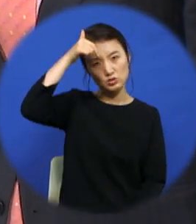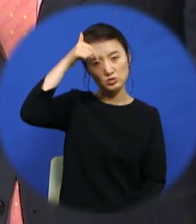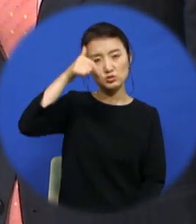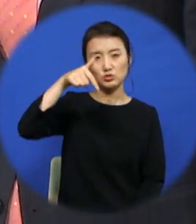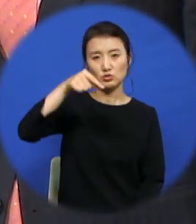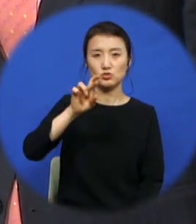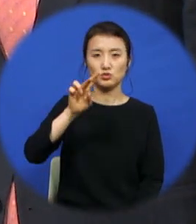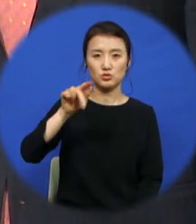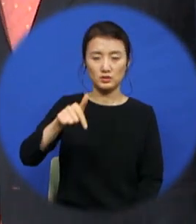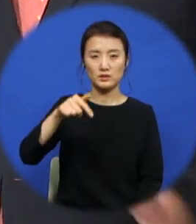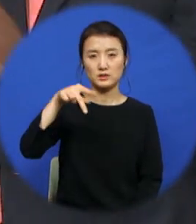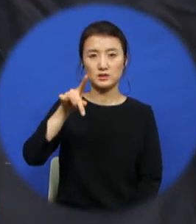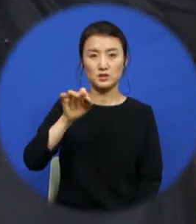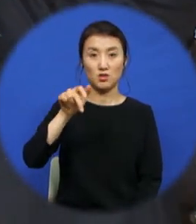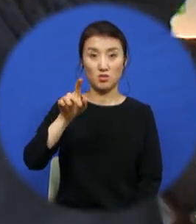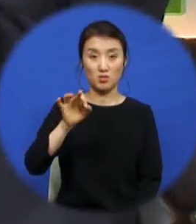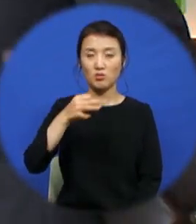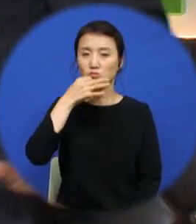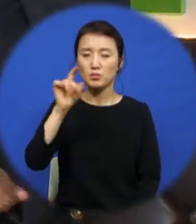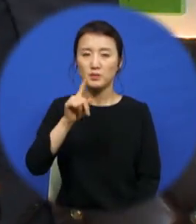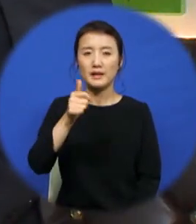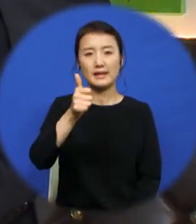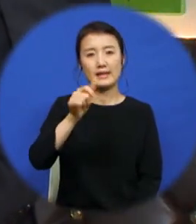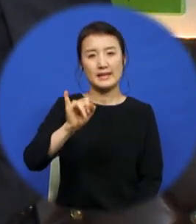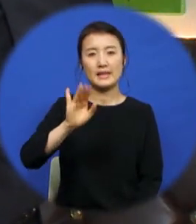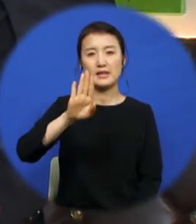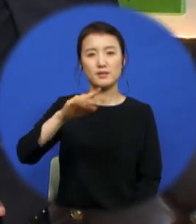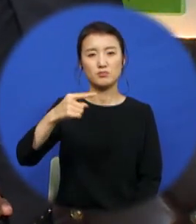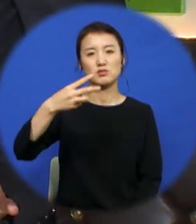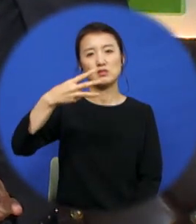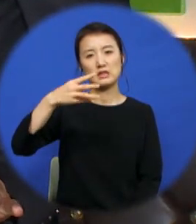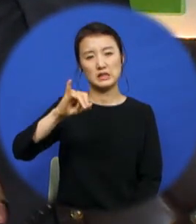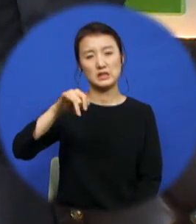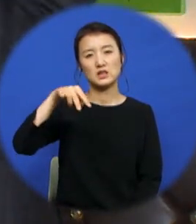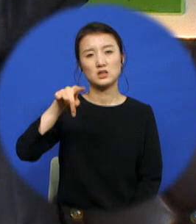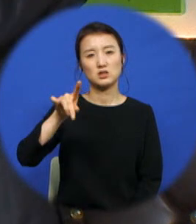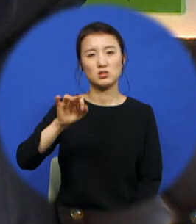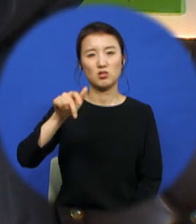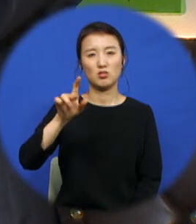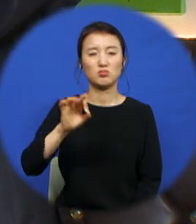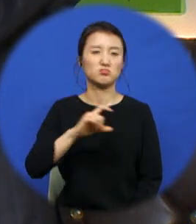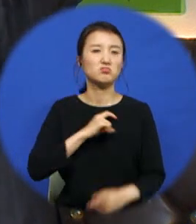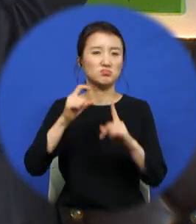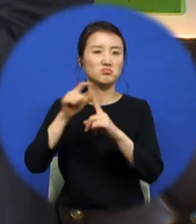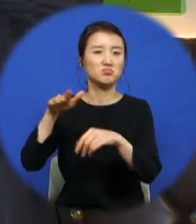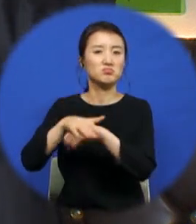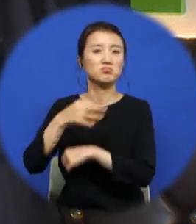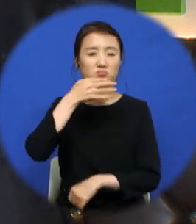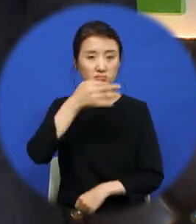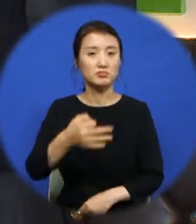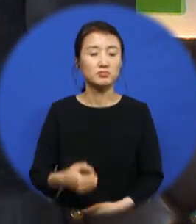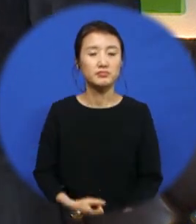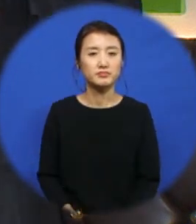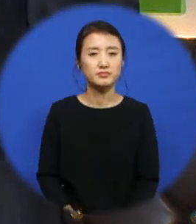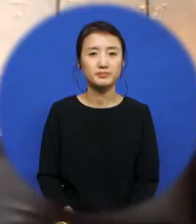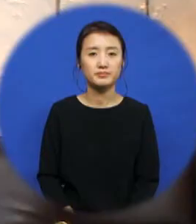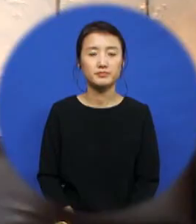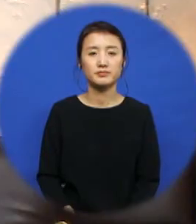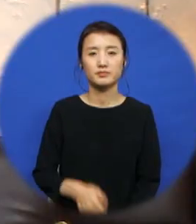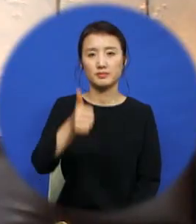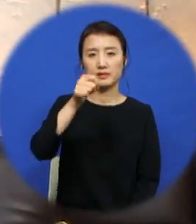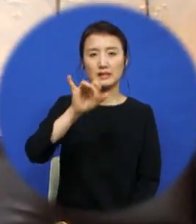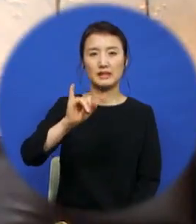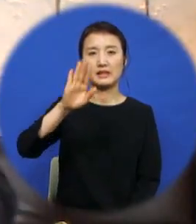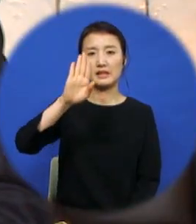성향이라고 할 거 부릅니다 유대인들은 그 약성 재난 용을 않습니다 예 그래서 이 분들은 그냥 히브리 순경이